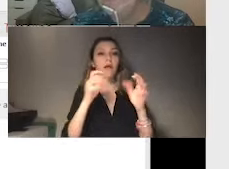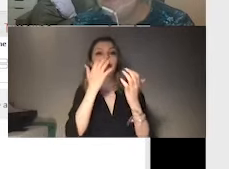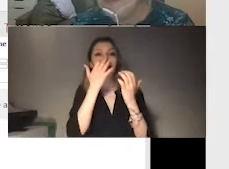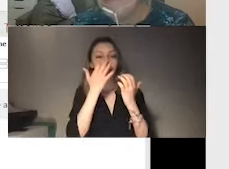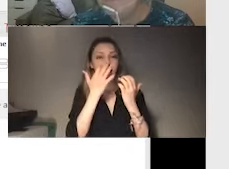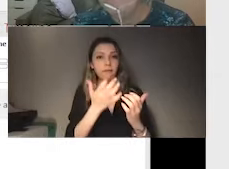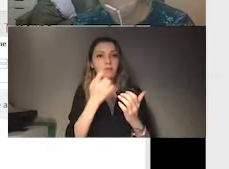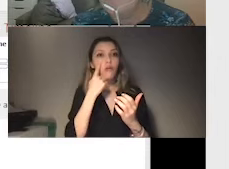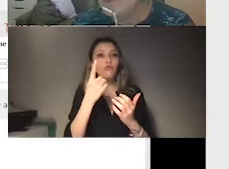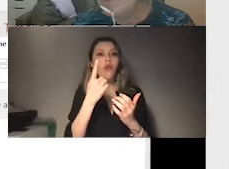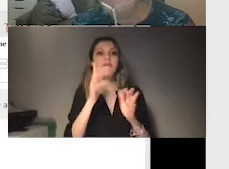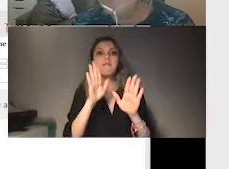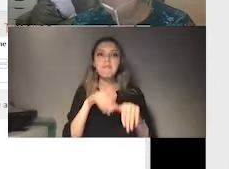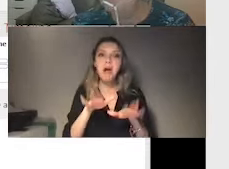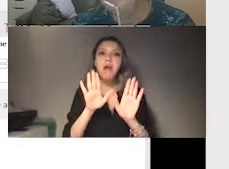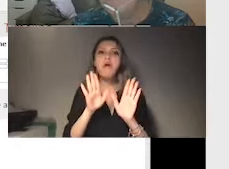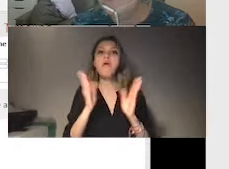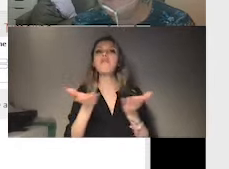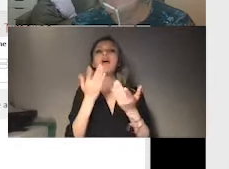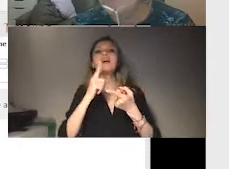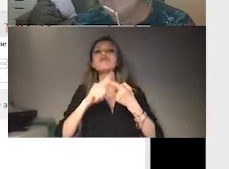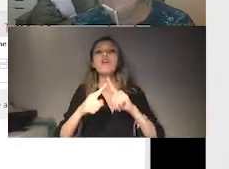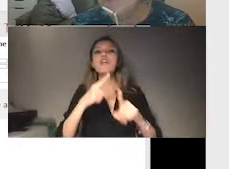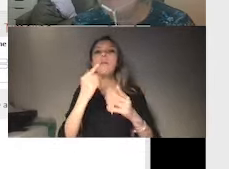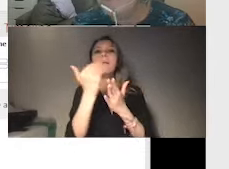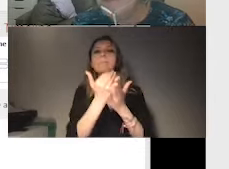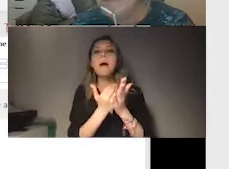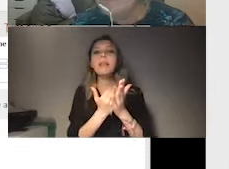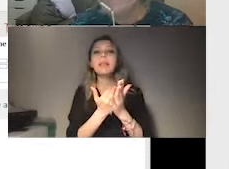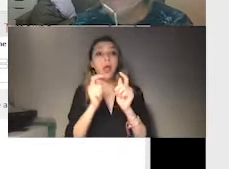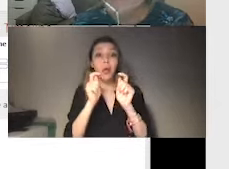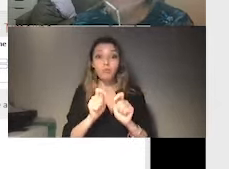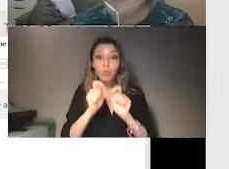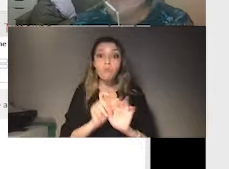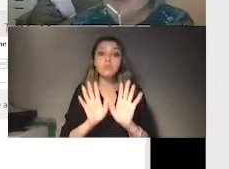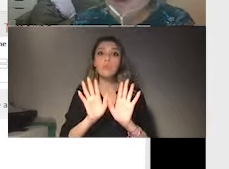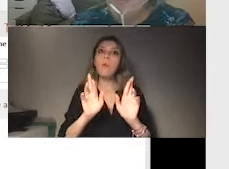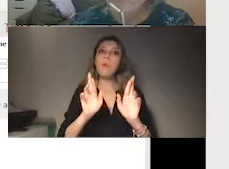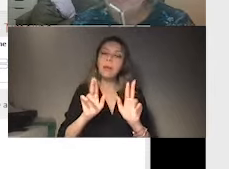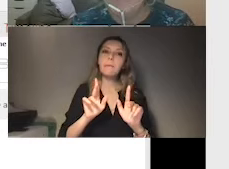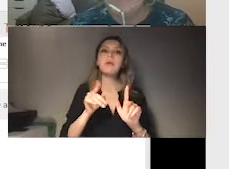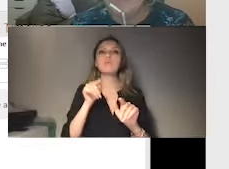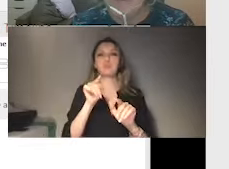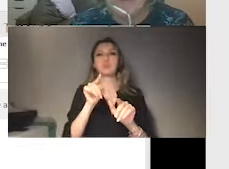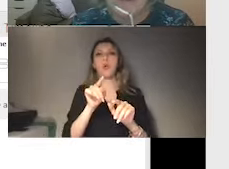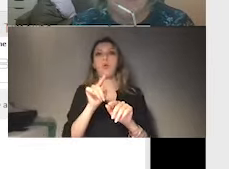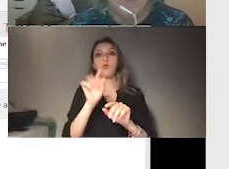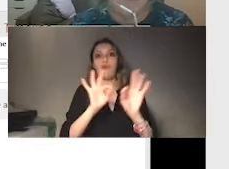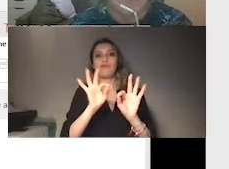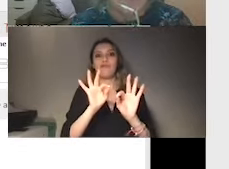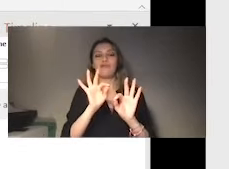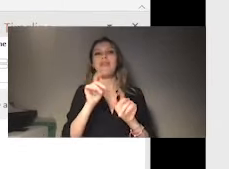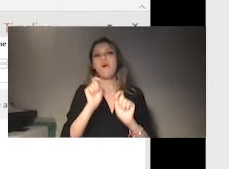de yerine gelmesi ya da sözleşmenin maddelerinin hayata geçilmesi bakımından da aslında bir itici güç gibi de görmek